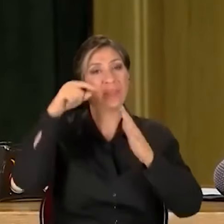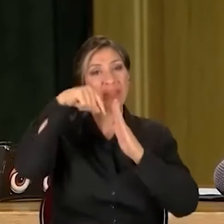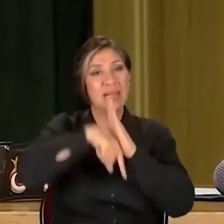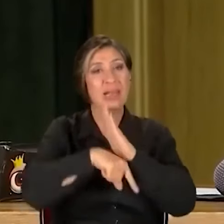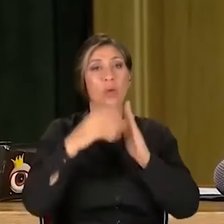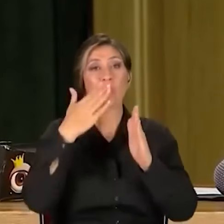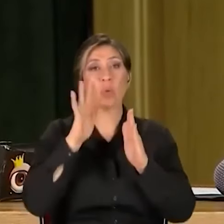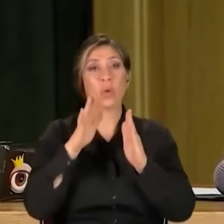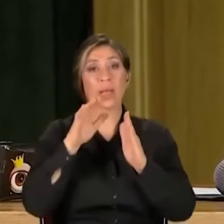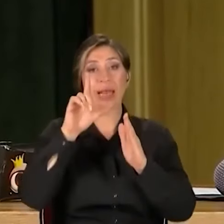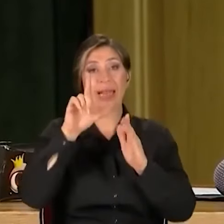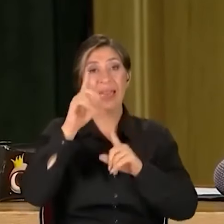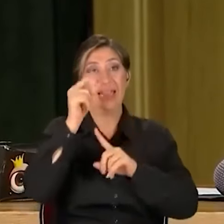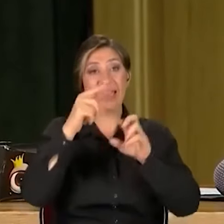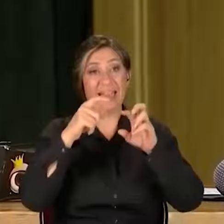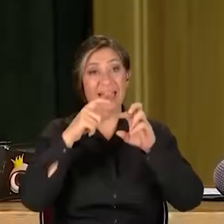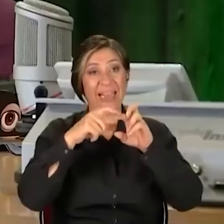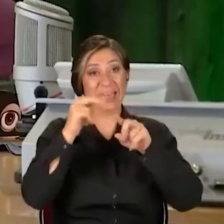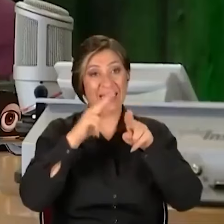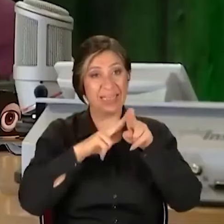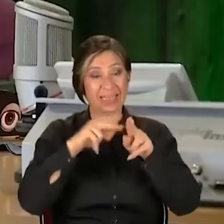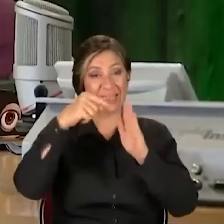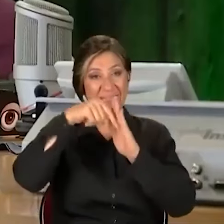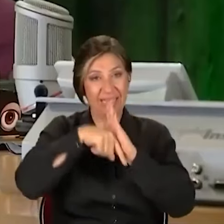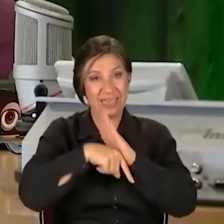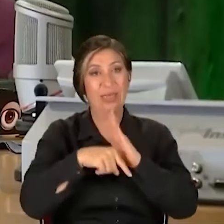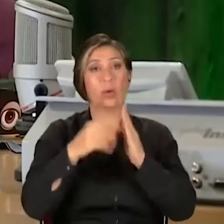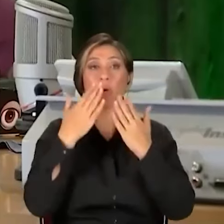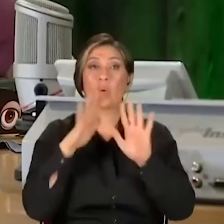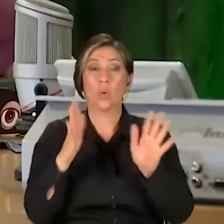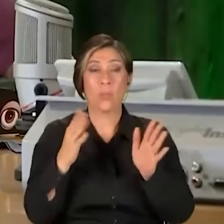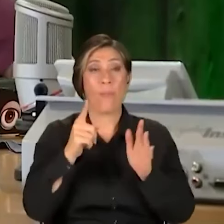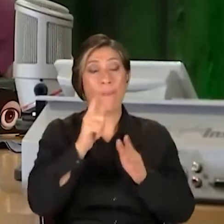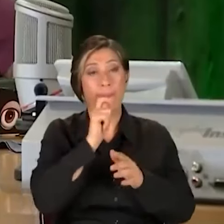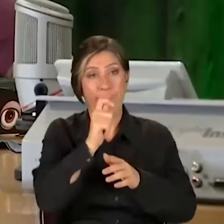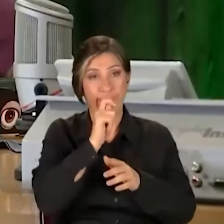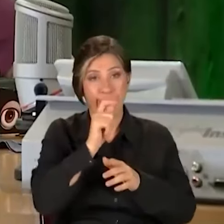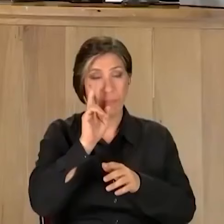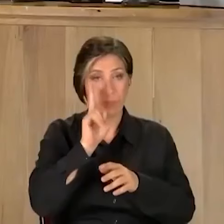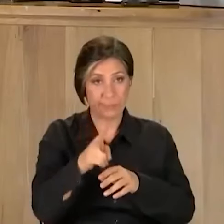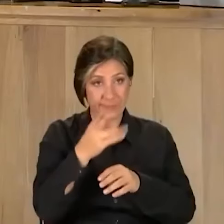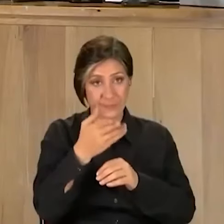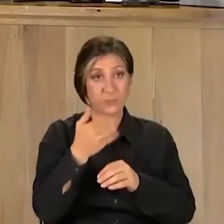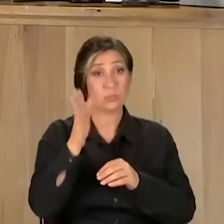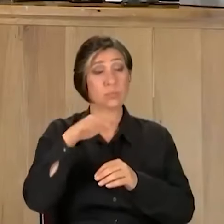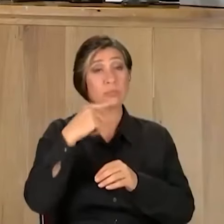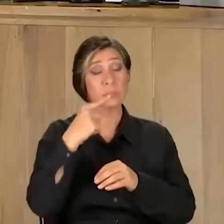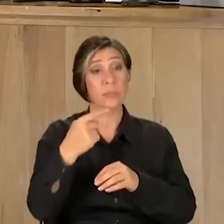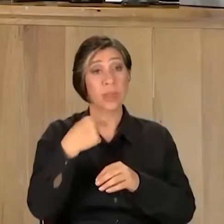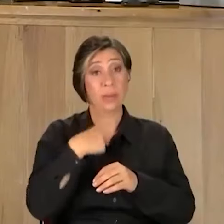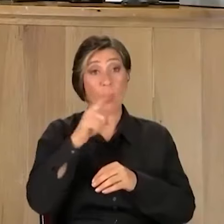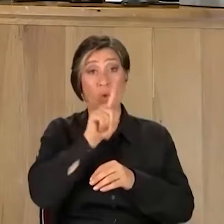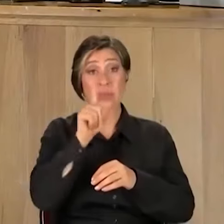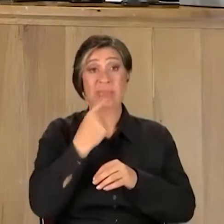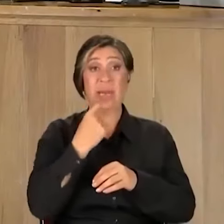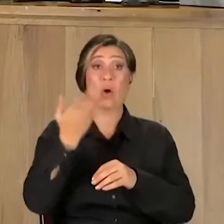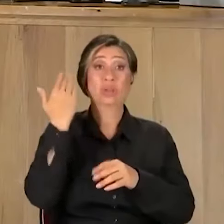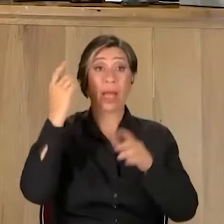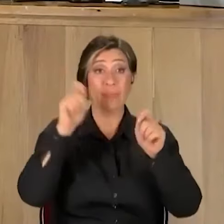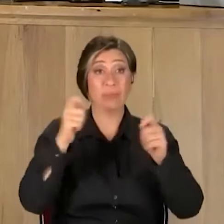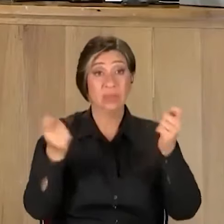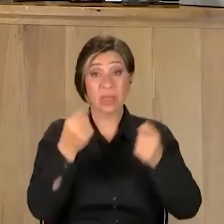derinliği yok. Aslında lirikal demeye gerek yok burada. Lirik derinliği yok. Yani bunu mesela böyle bir röportajında söylemişsin. Sonra diyorsun ki benim 10 sene önce